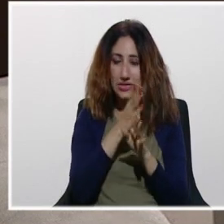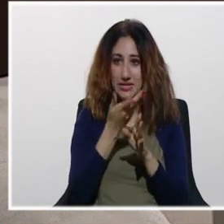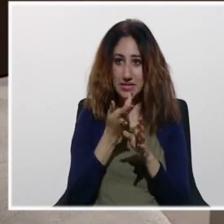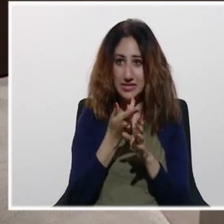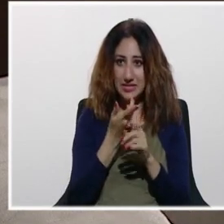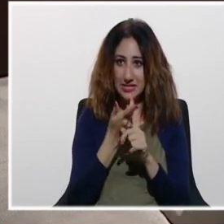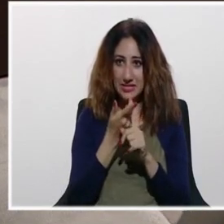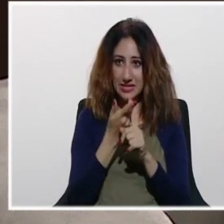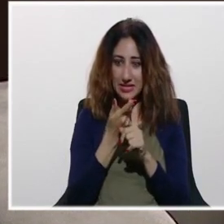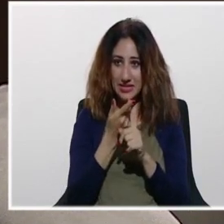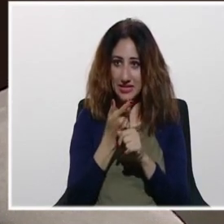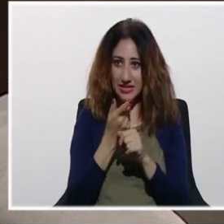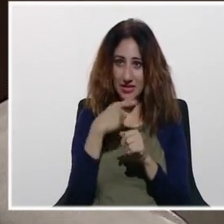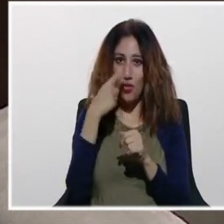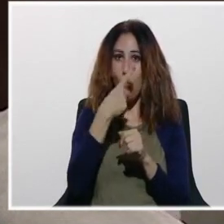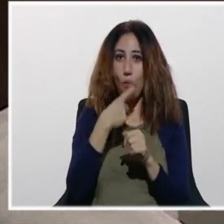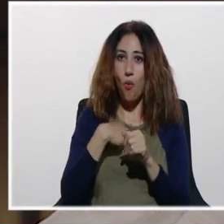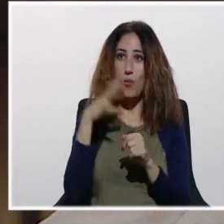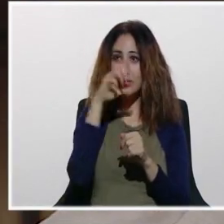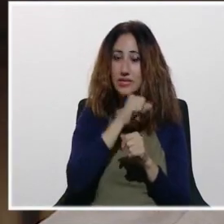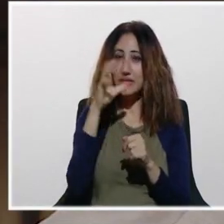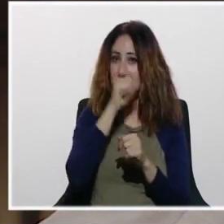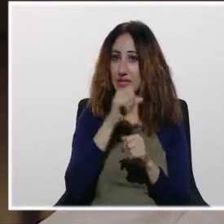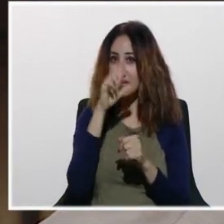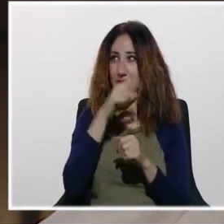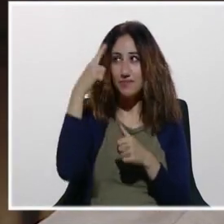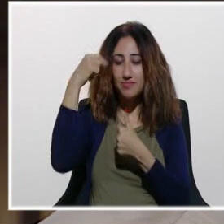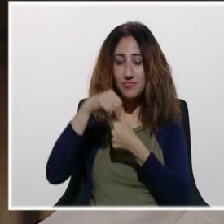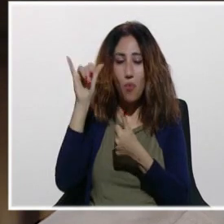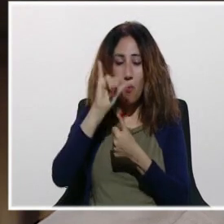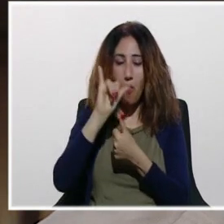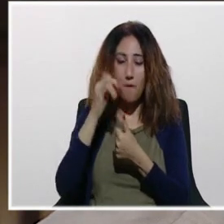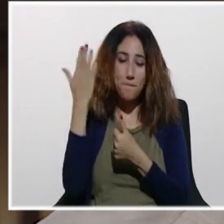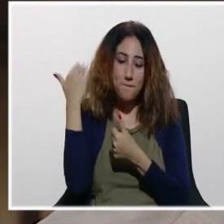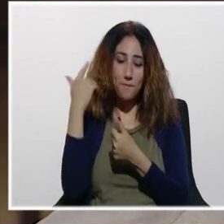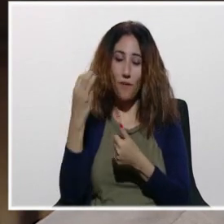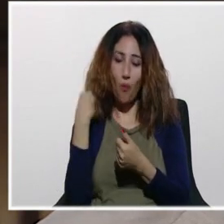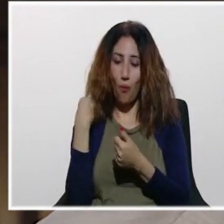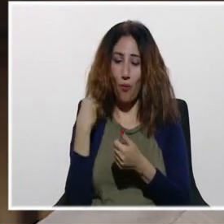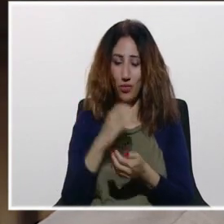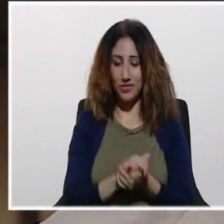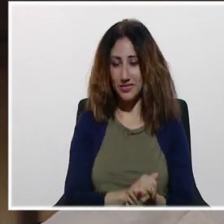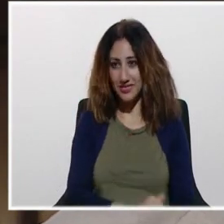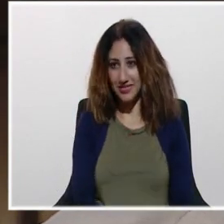ما بلاش على الهوا، مش كله، مش كله، عشان ما تنساش برضو، ها، او هيروح البيت بعد كده يعني، ها.